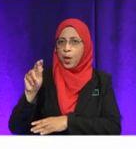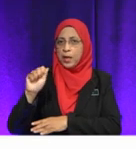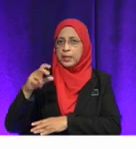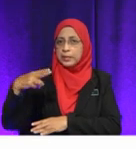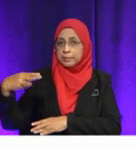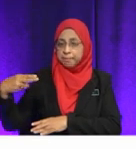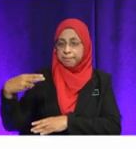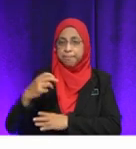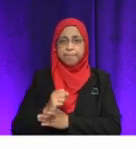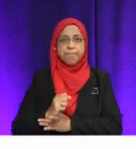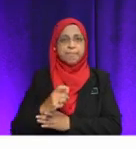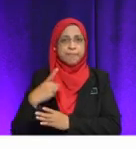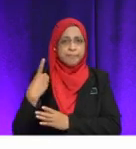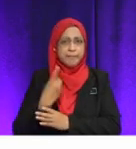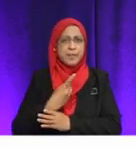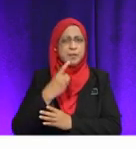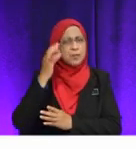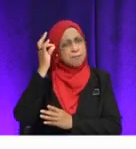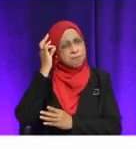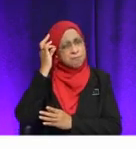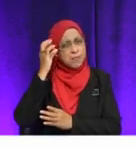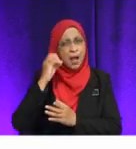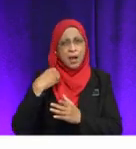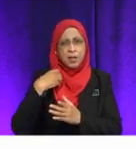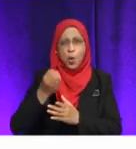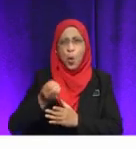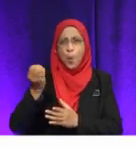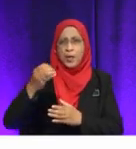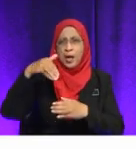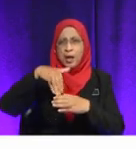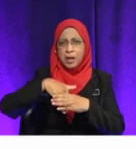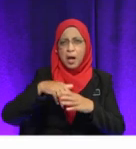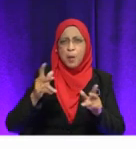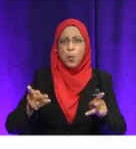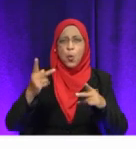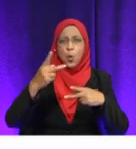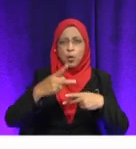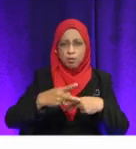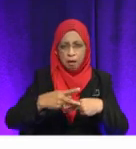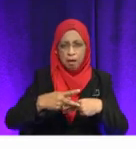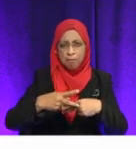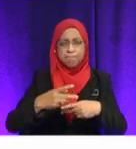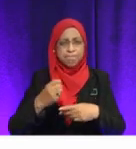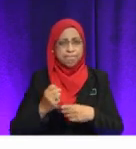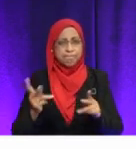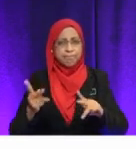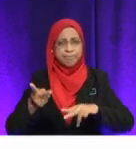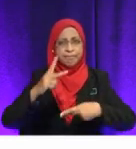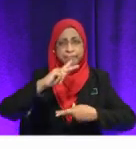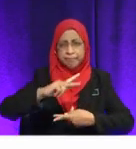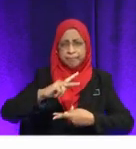mengandaikan bahwa objek diletakkan di dalam kotak SMS sudut 30° Oke kalian